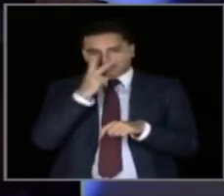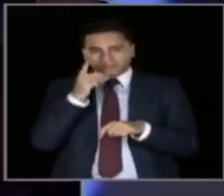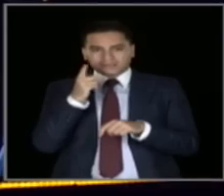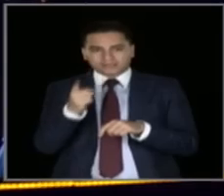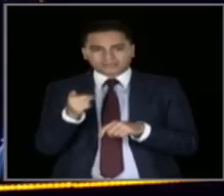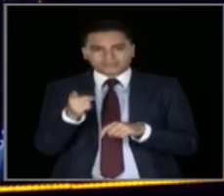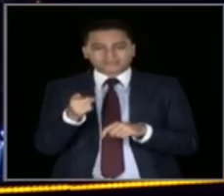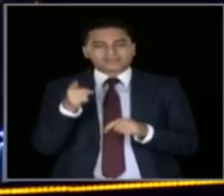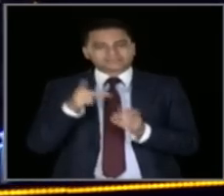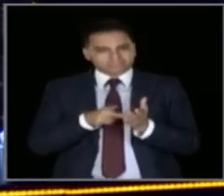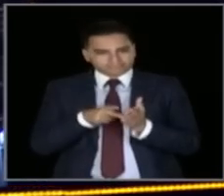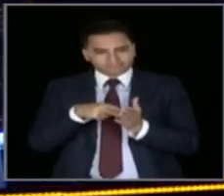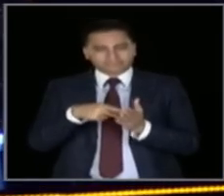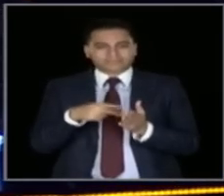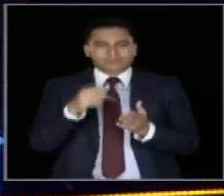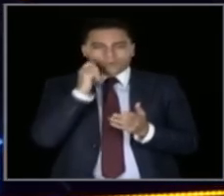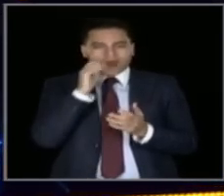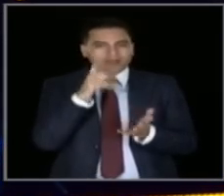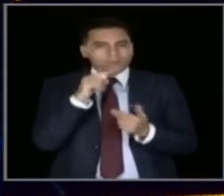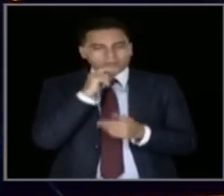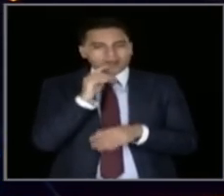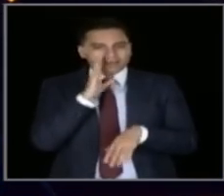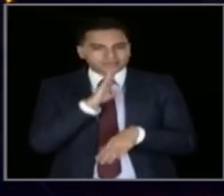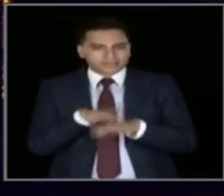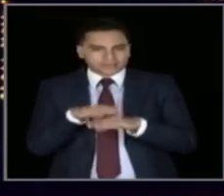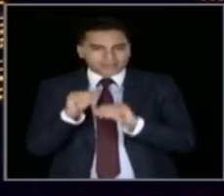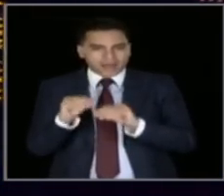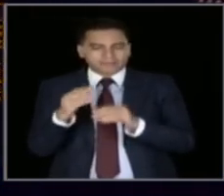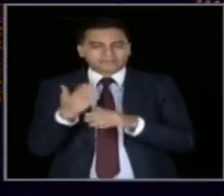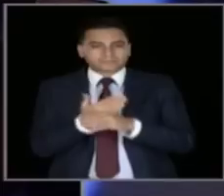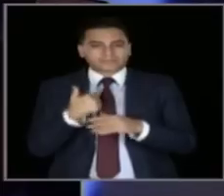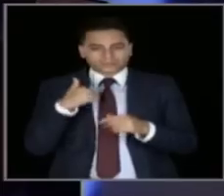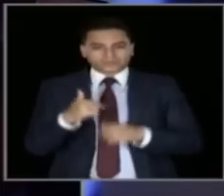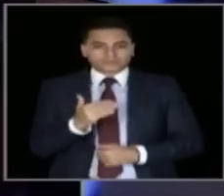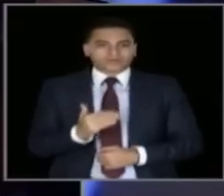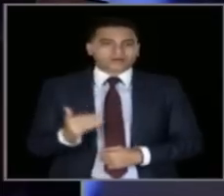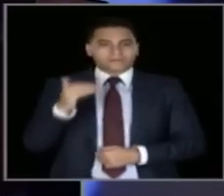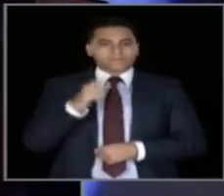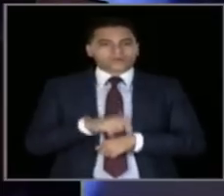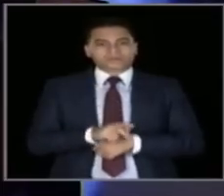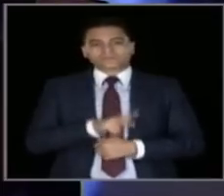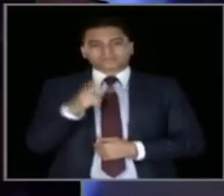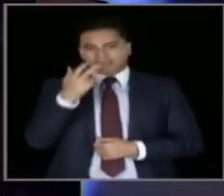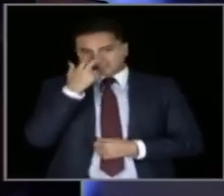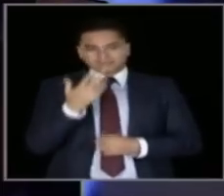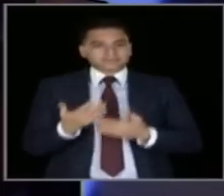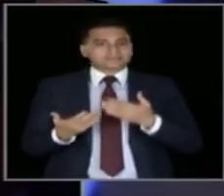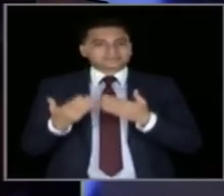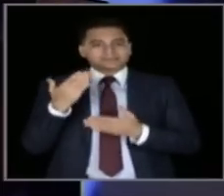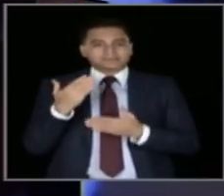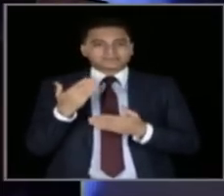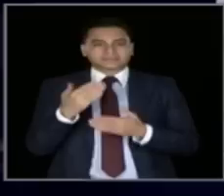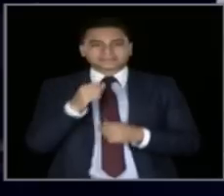ولادك المكفوفين سواء ولاد او بنات يعملوا نفس الحاجه. لان احنا دلوقتي في زمن مختلف يا مستر. قبل كده كانت